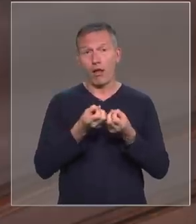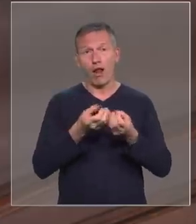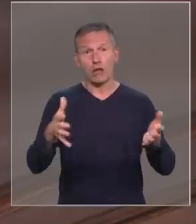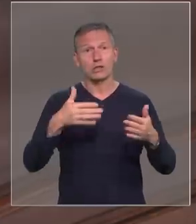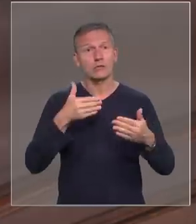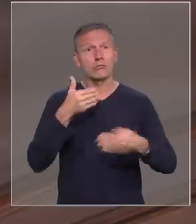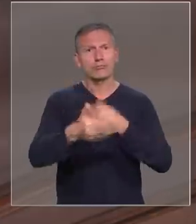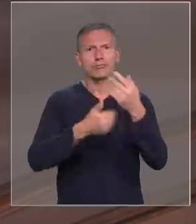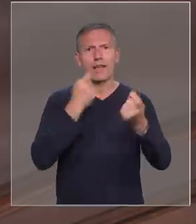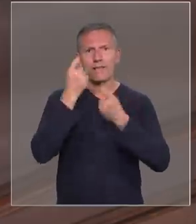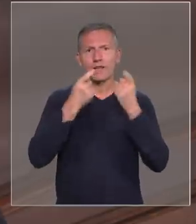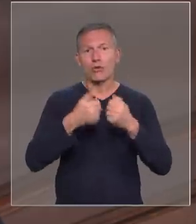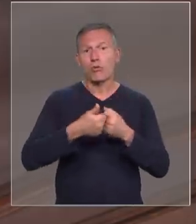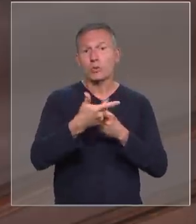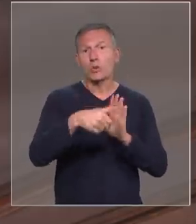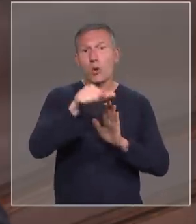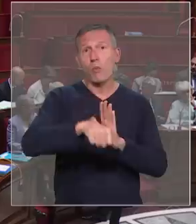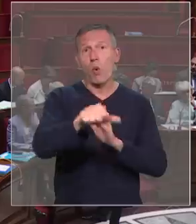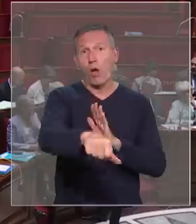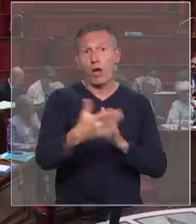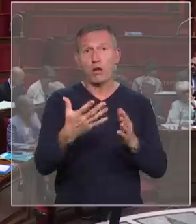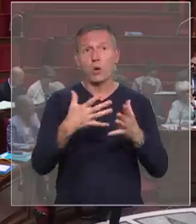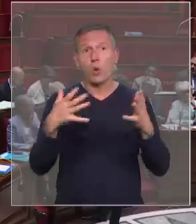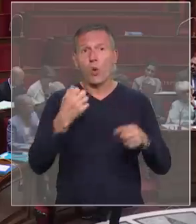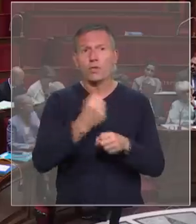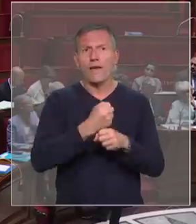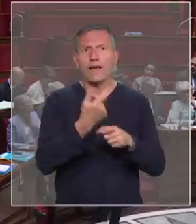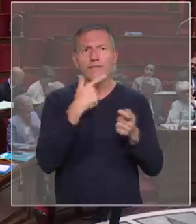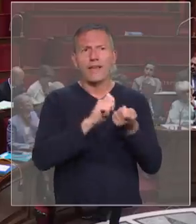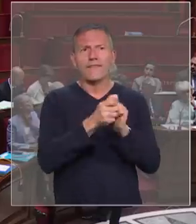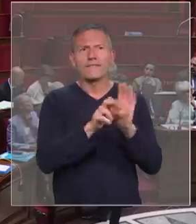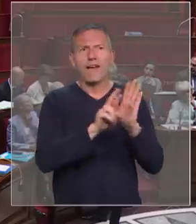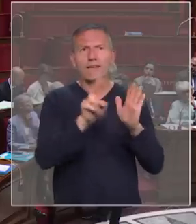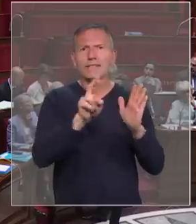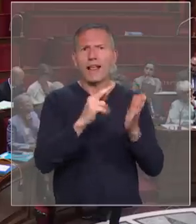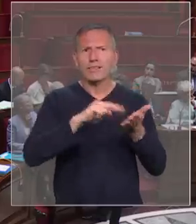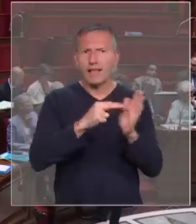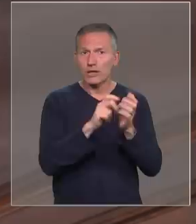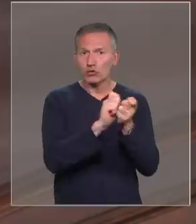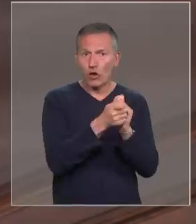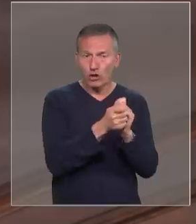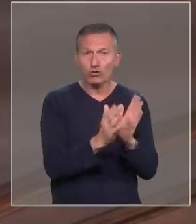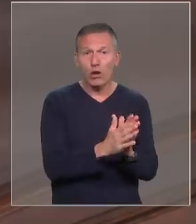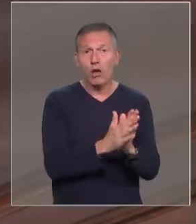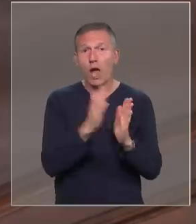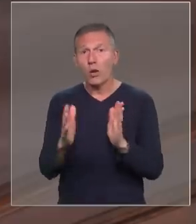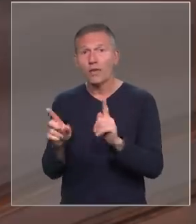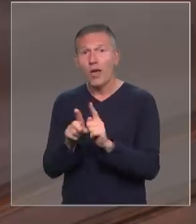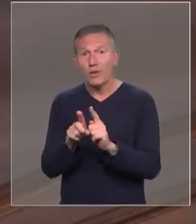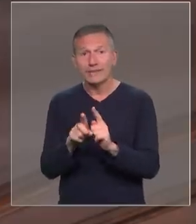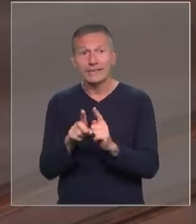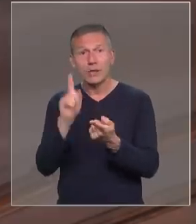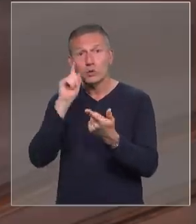Dans les semaines et les mois qui viennent. Dans les chantiers, il y a la révision des référentiels techniques et il y a en parallèle cette